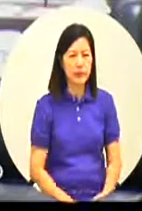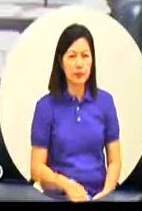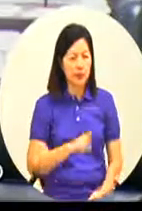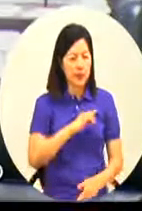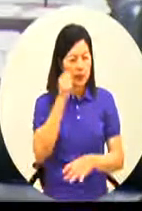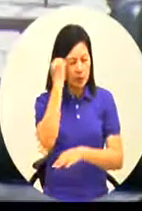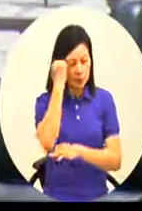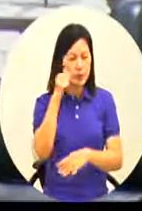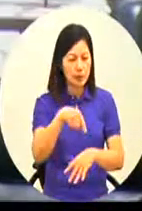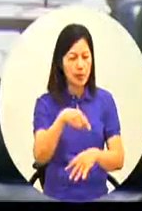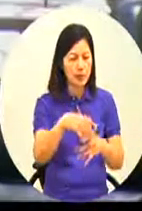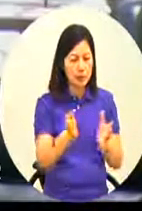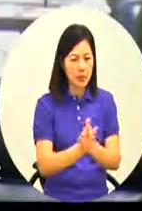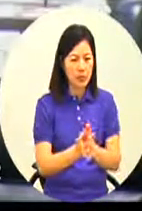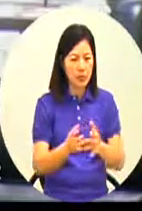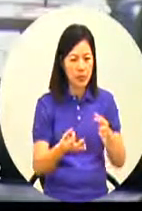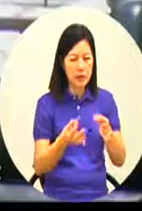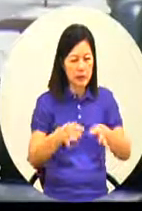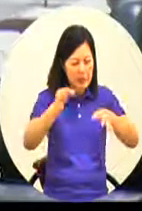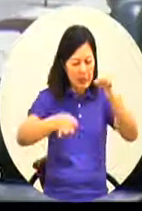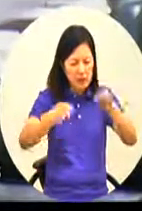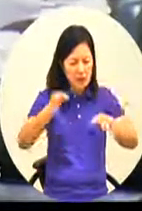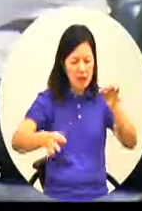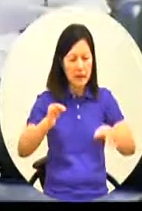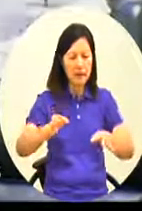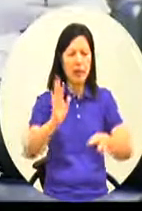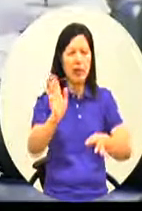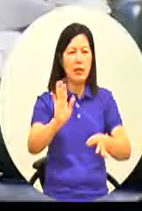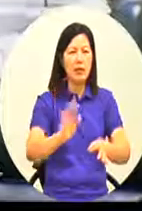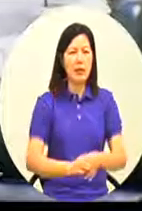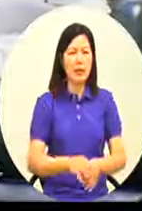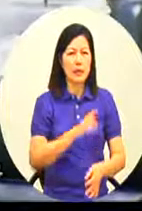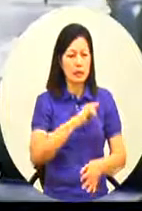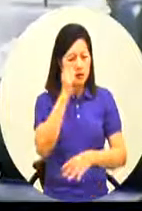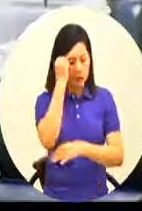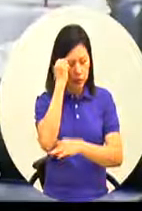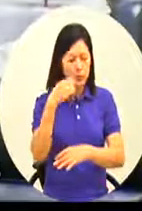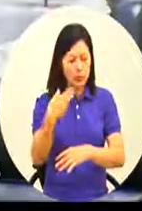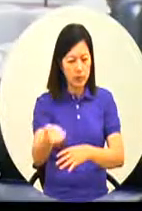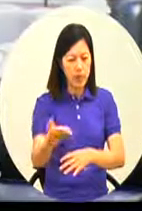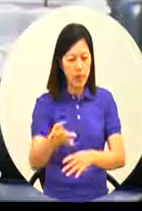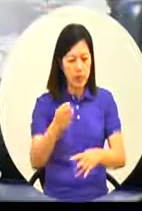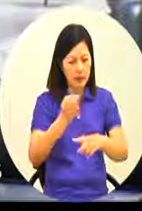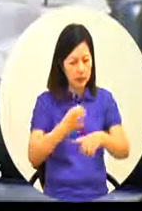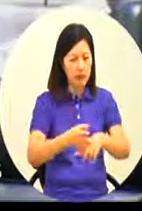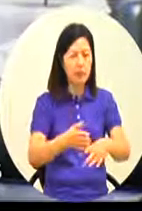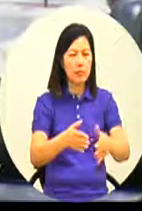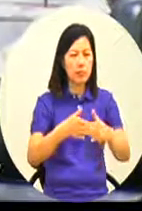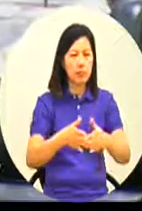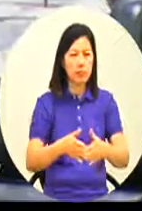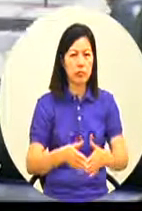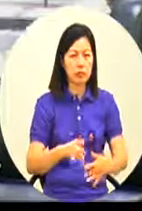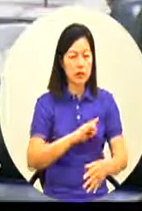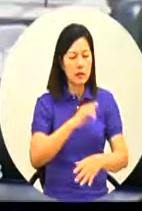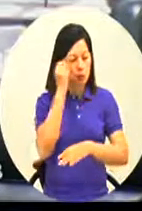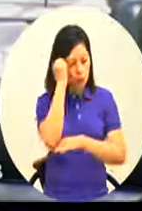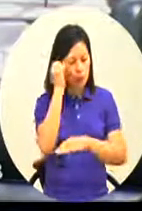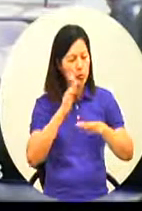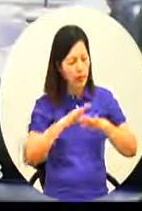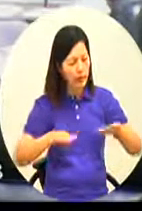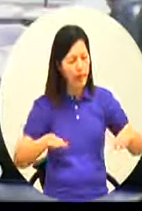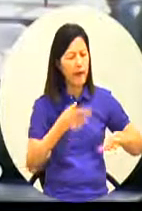到那些价钱的波动。我们通常对于自住的部分，应该要给最优惠的啊，让我们住也可以住得安心